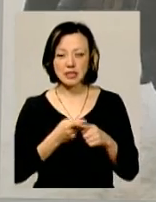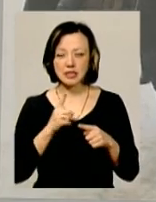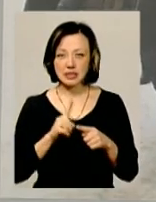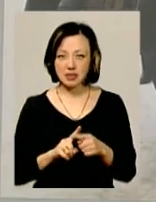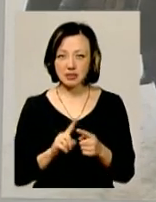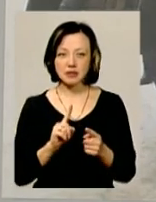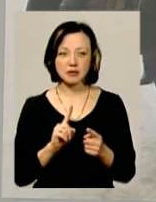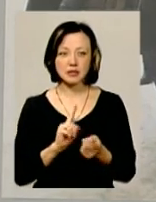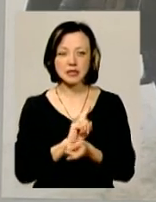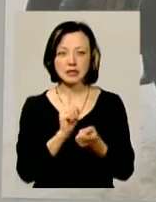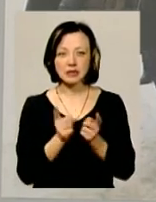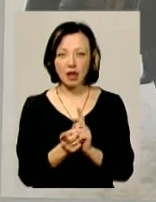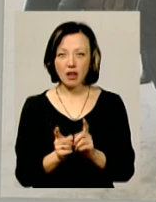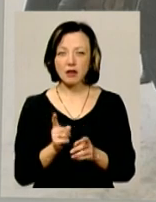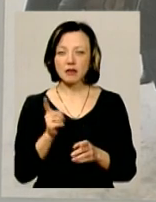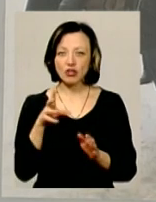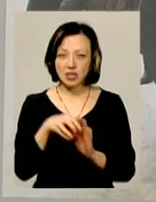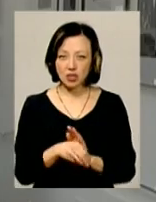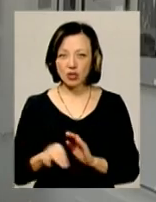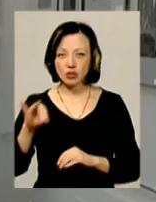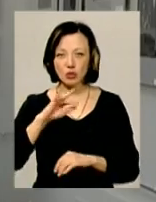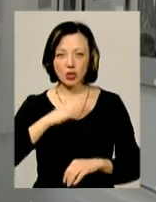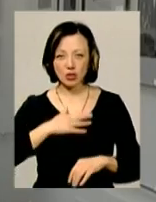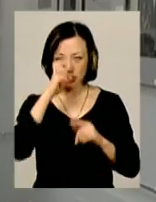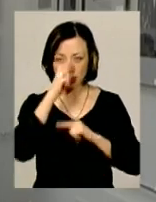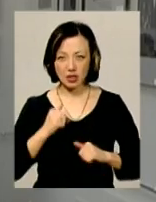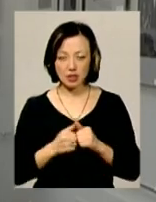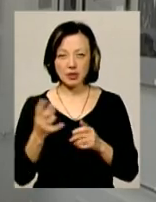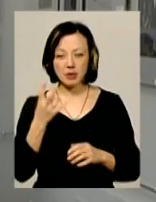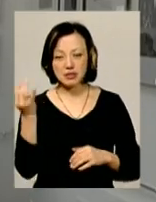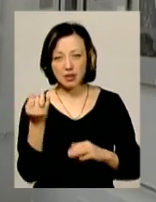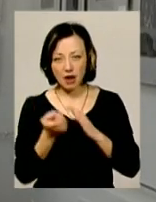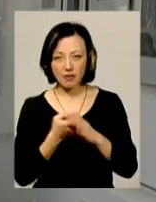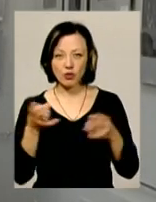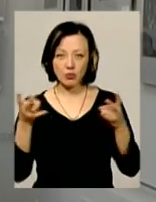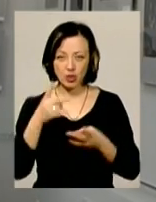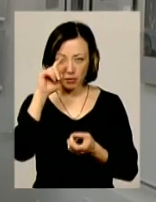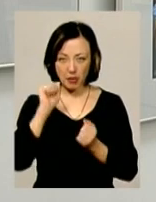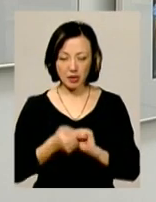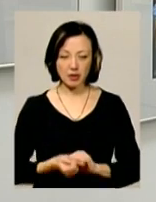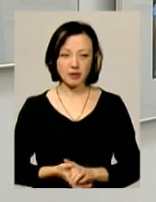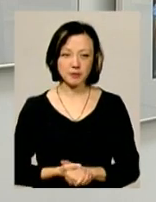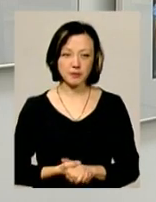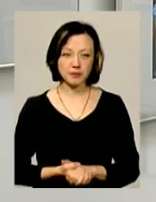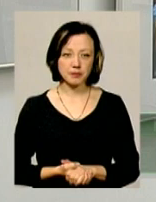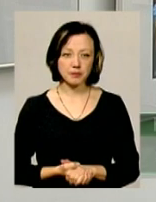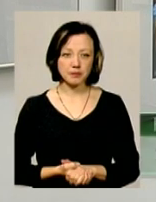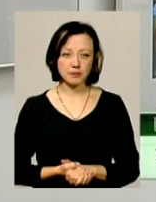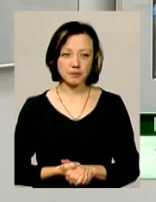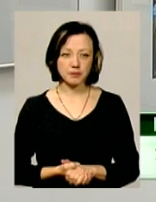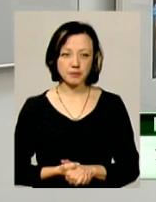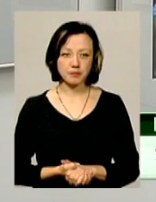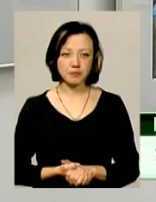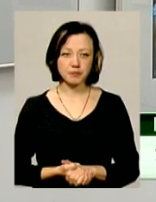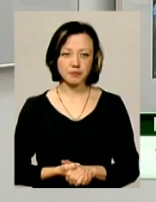події стали невід'ємною частиною історії нашої країни. Ними потрібно цікавитись і їх необхідно пам'ятати. На самом деле,